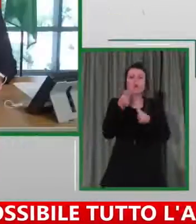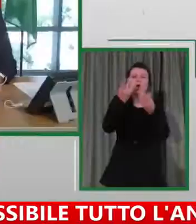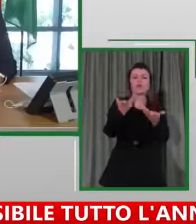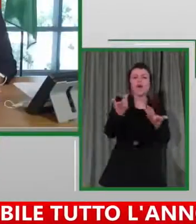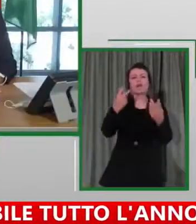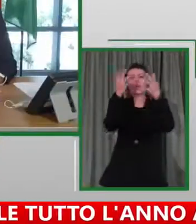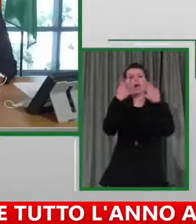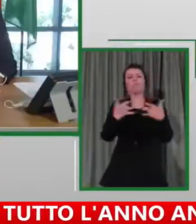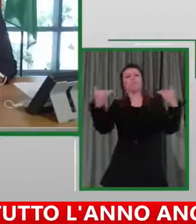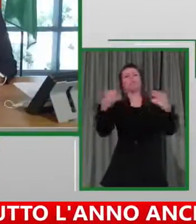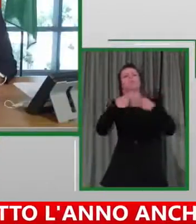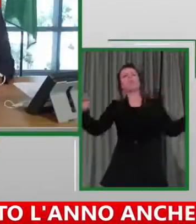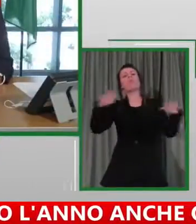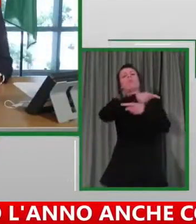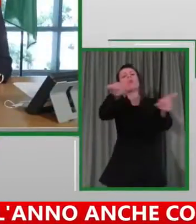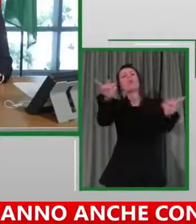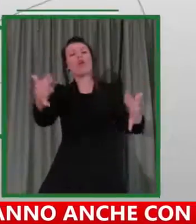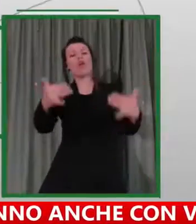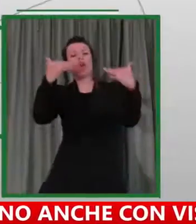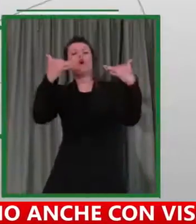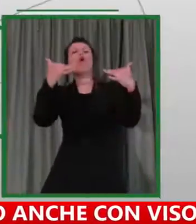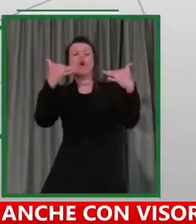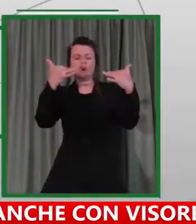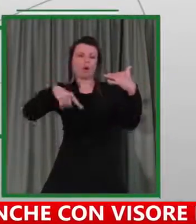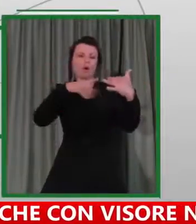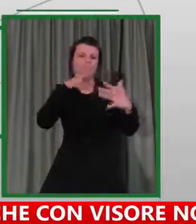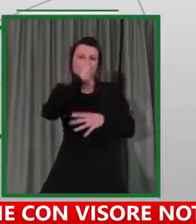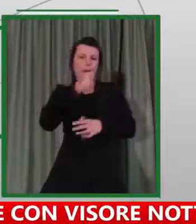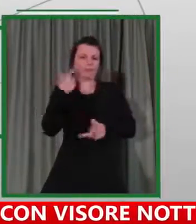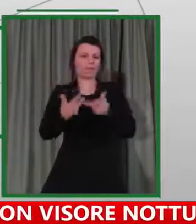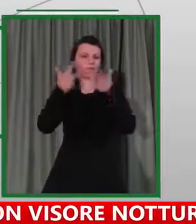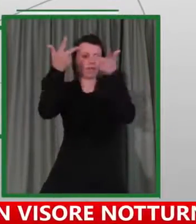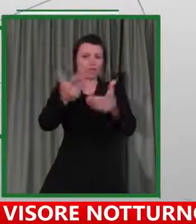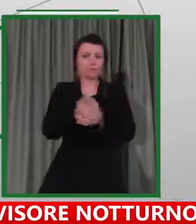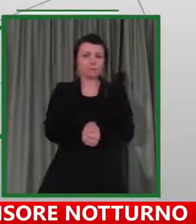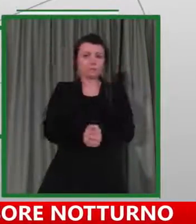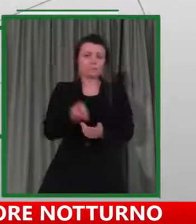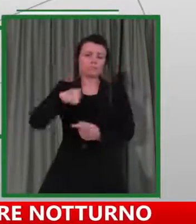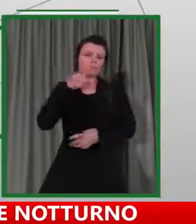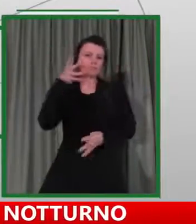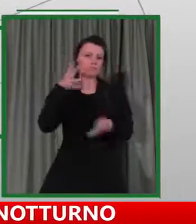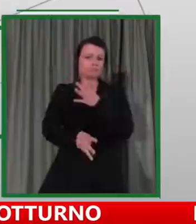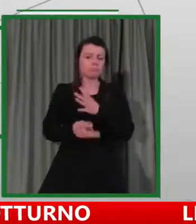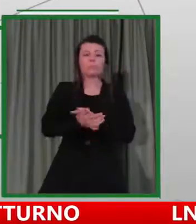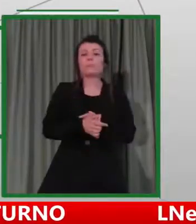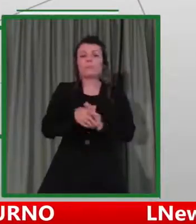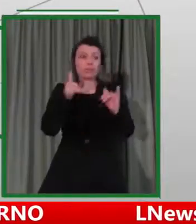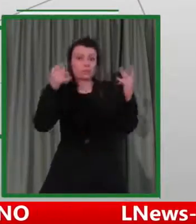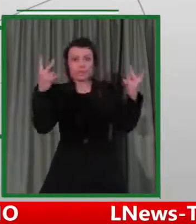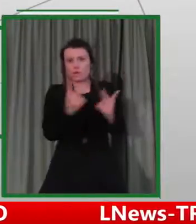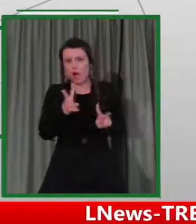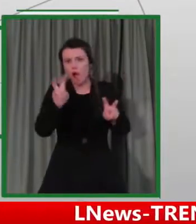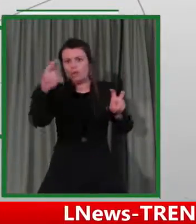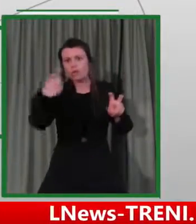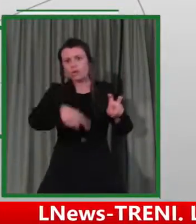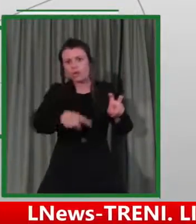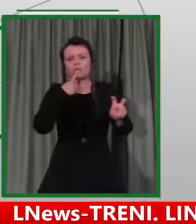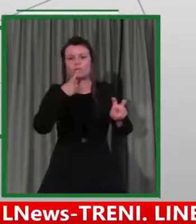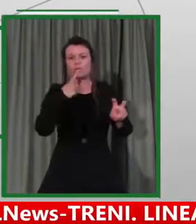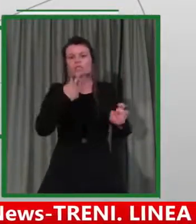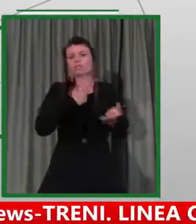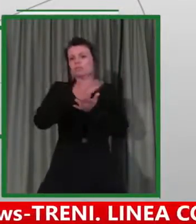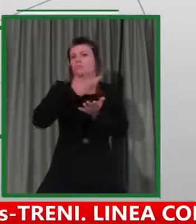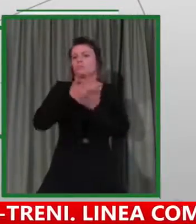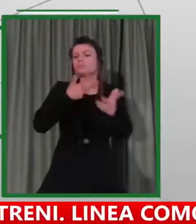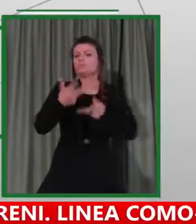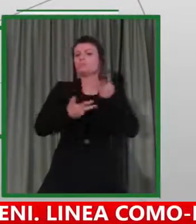pubblico. Sì, è interessante parlare di questo argomento perché qui stiamo